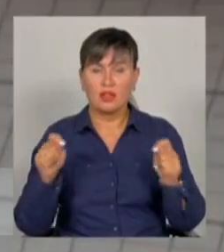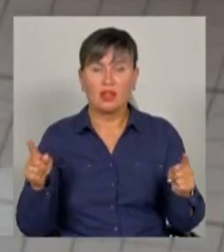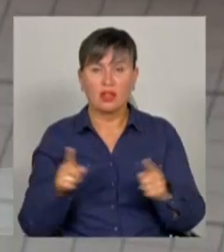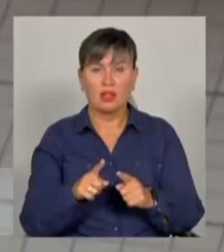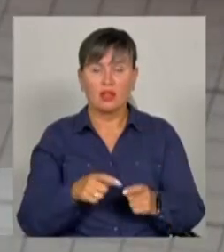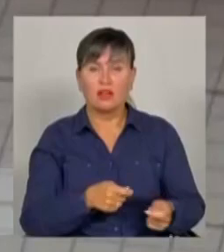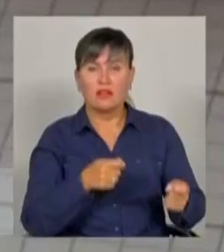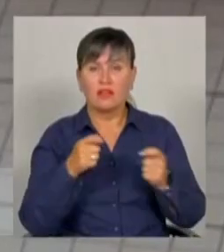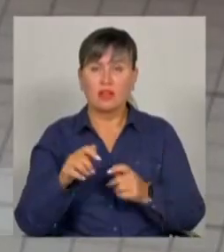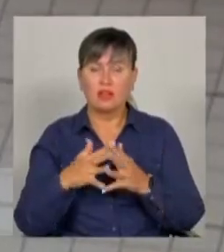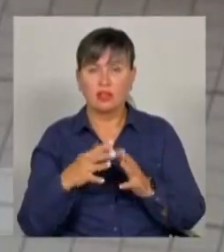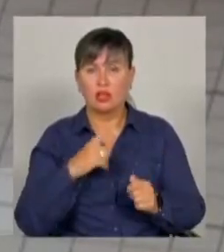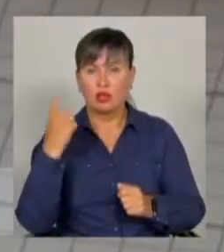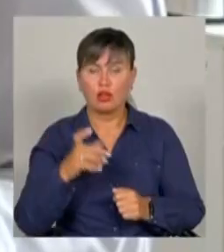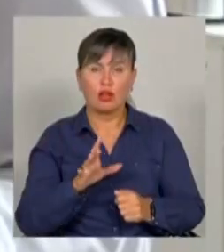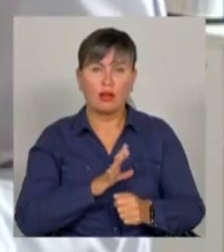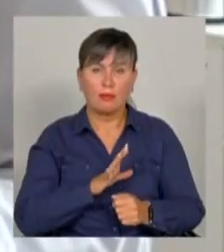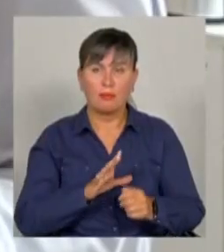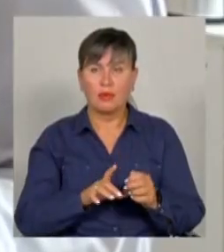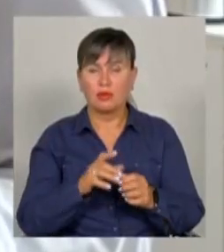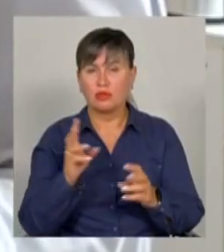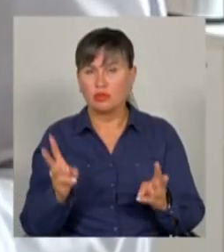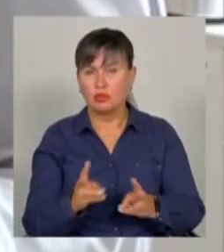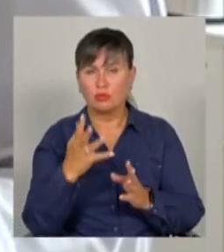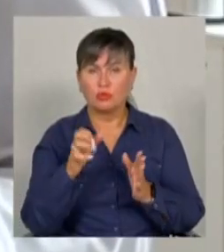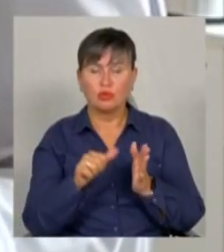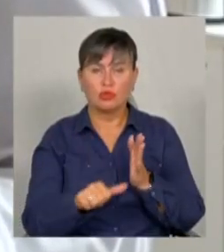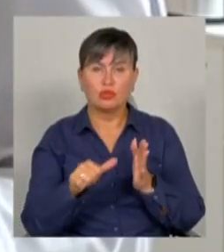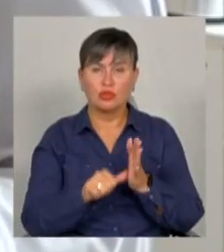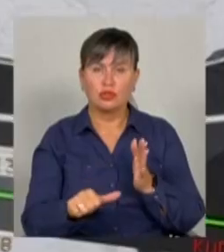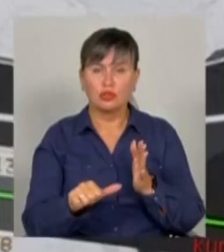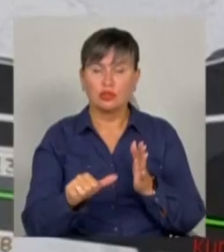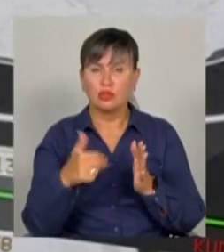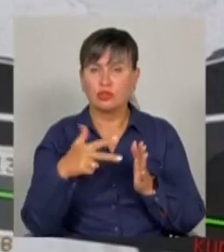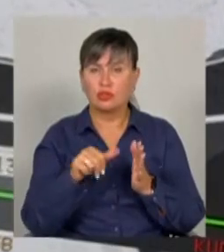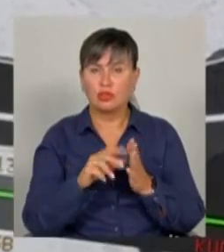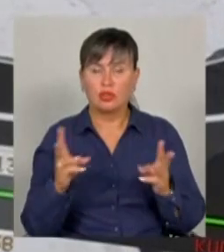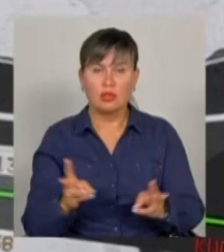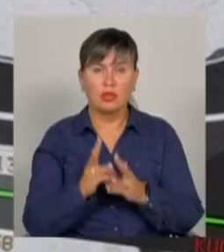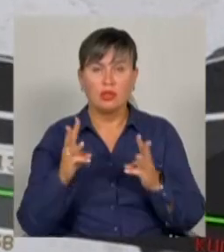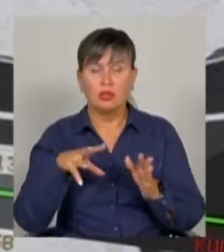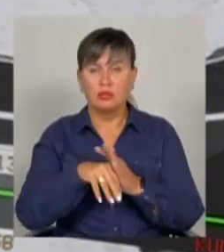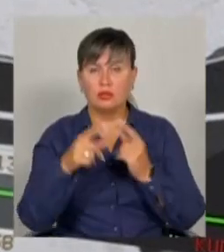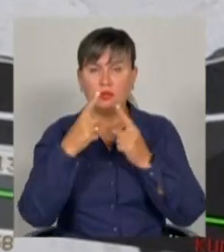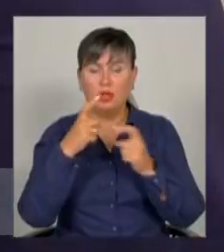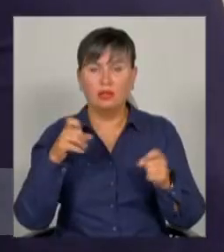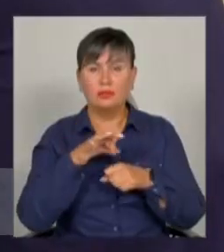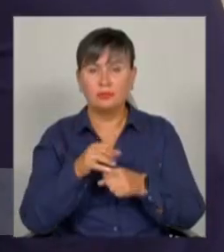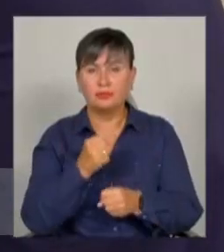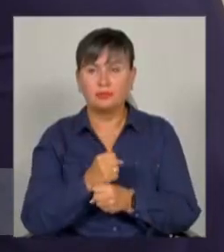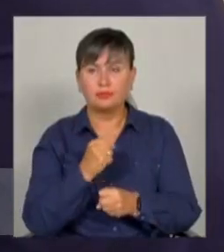вывоз сельхозпродукции. Было сожжено 536 килограммов зараженного мяса. В ведомстве отметили, что ведется работа